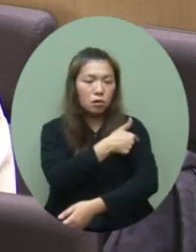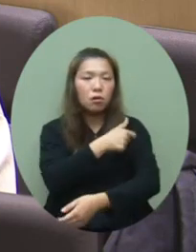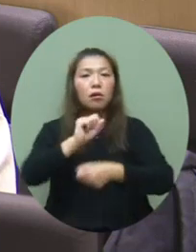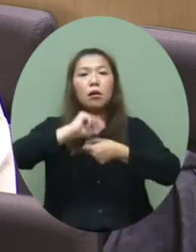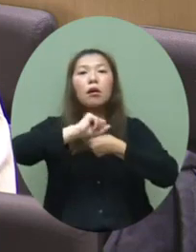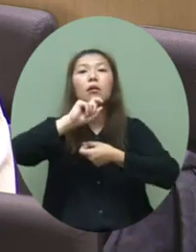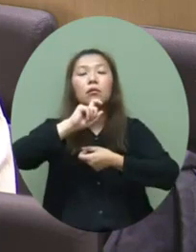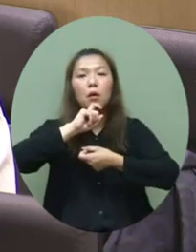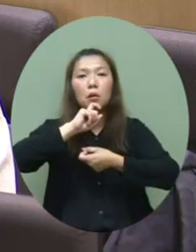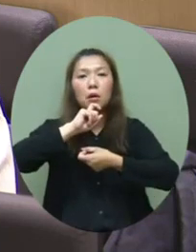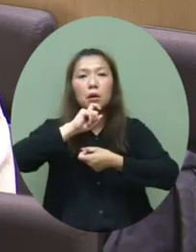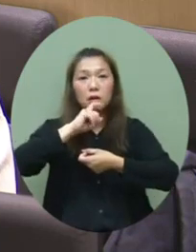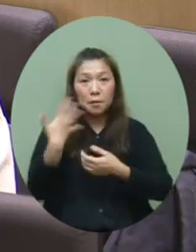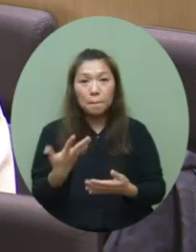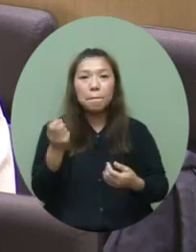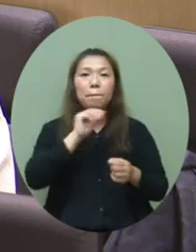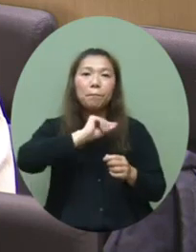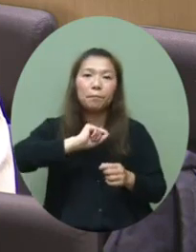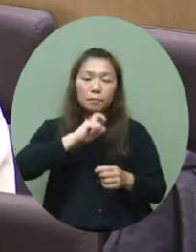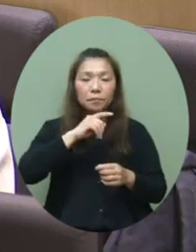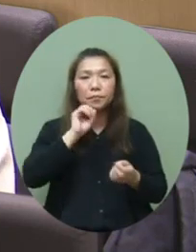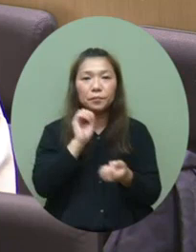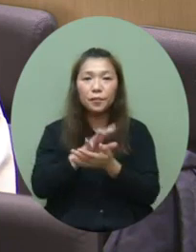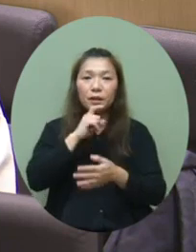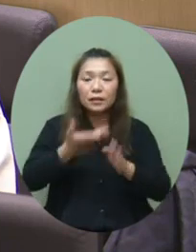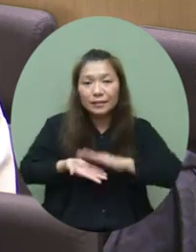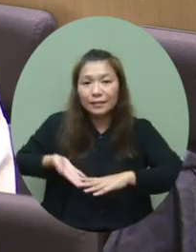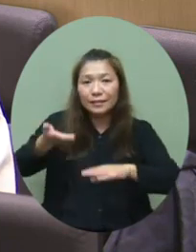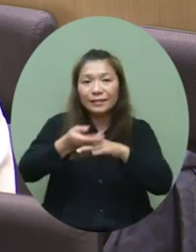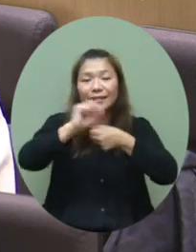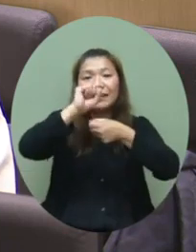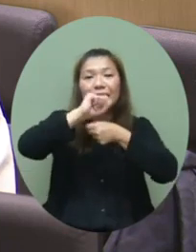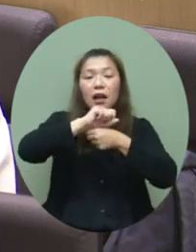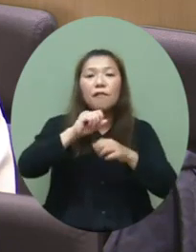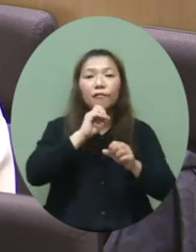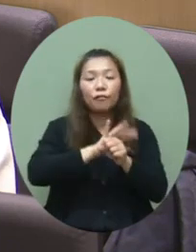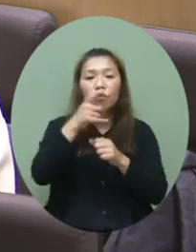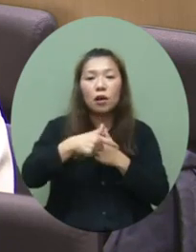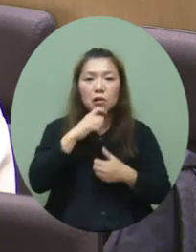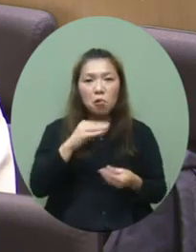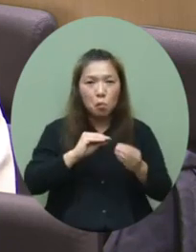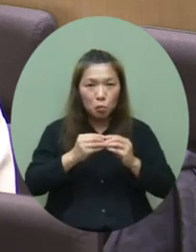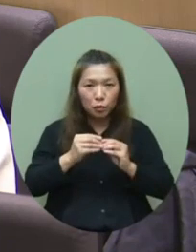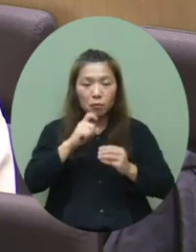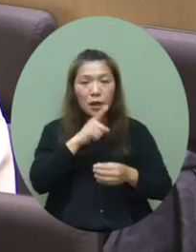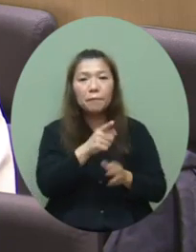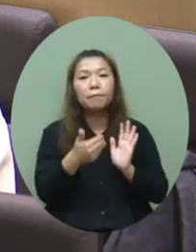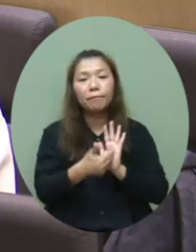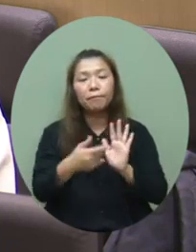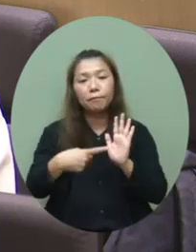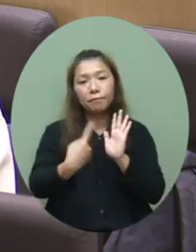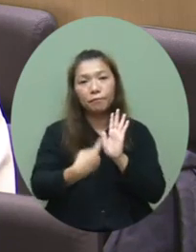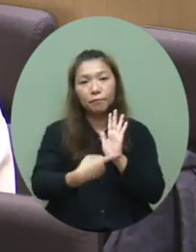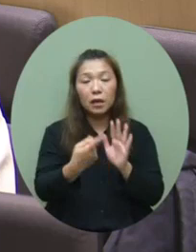就即係冇咁易升咧。其實呢個情況算唔算符合咗專家之前所講話混合免疫嘅條件咧？定還是係